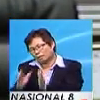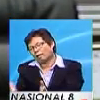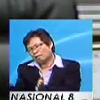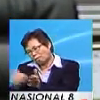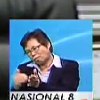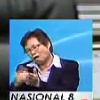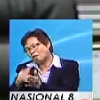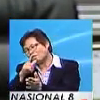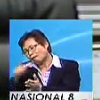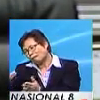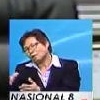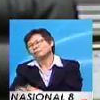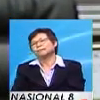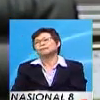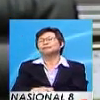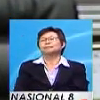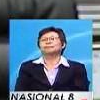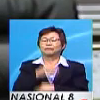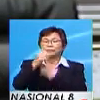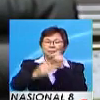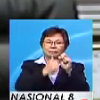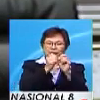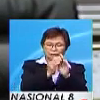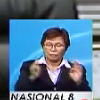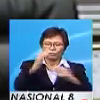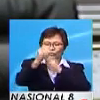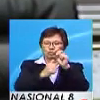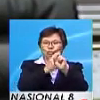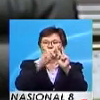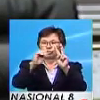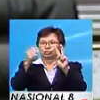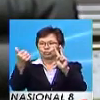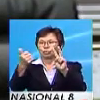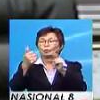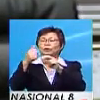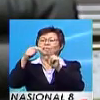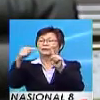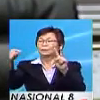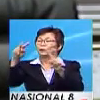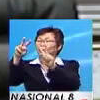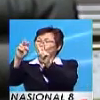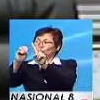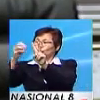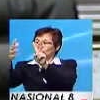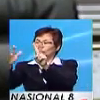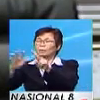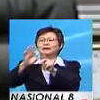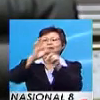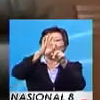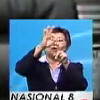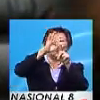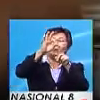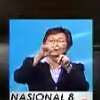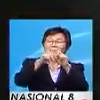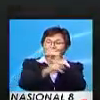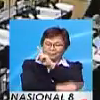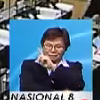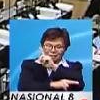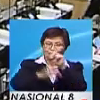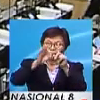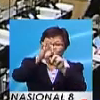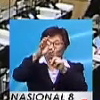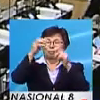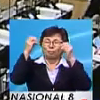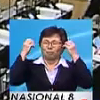berulang bagi tempoh tahun 2010 ke 2015 Negeri Pulau Pinang mencatatkan